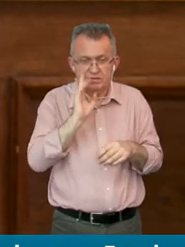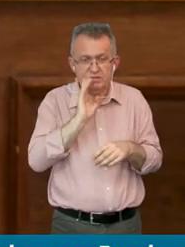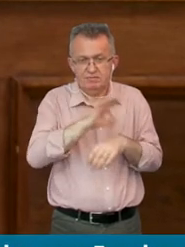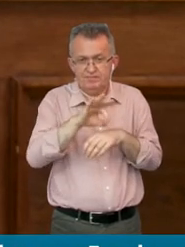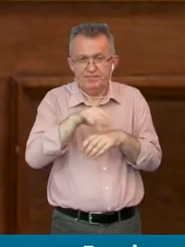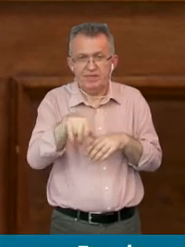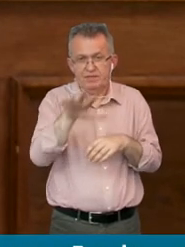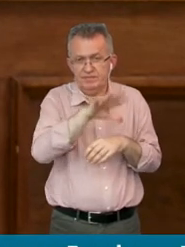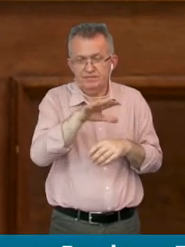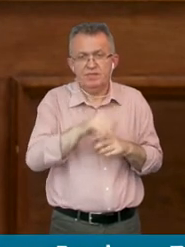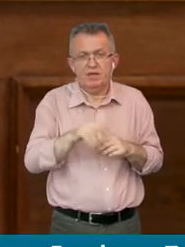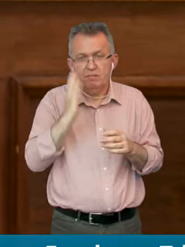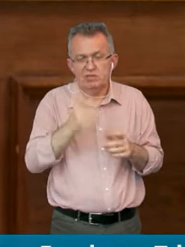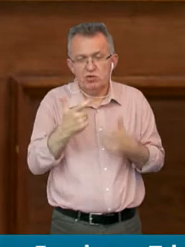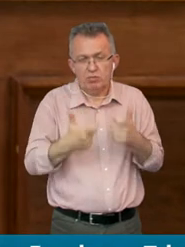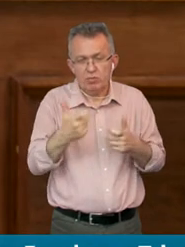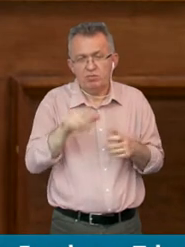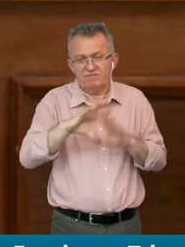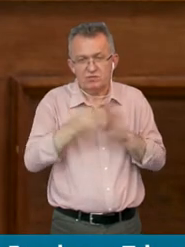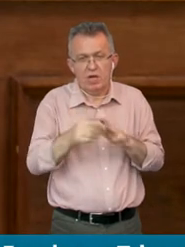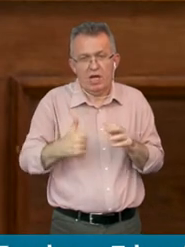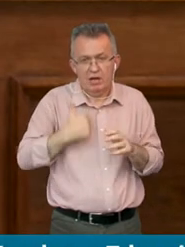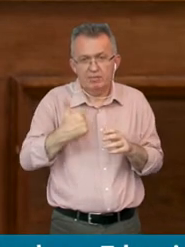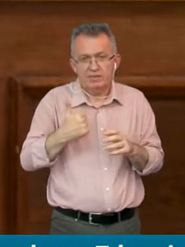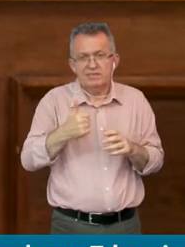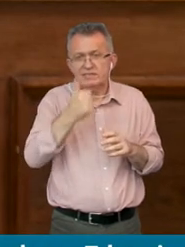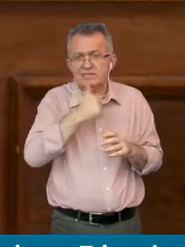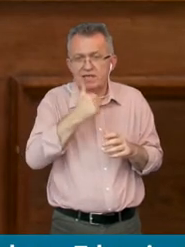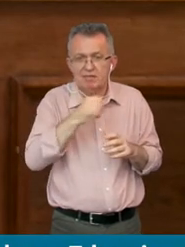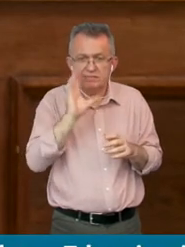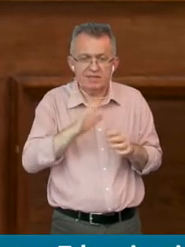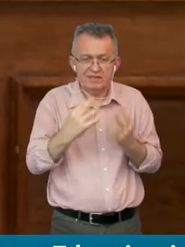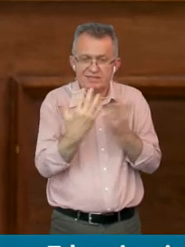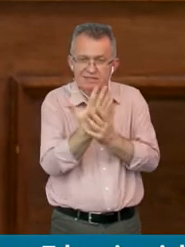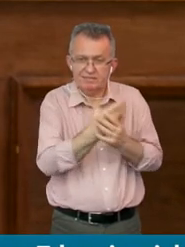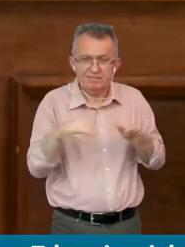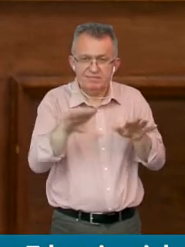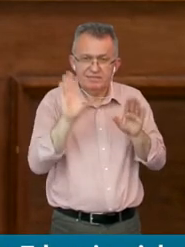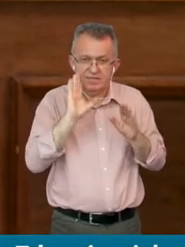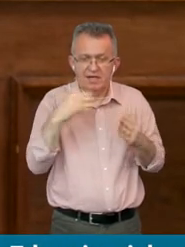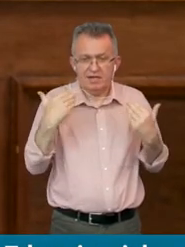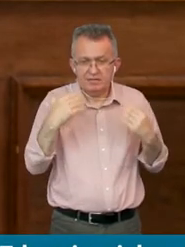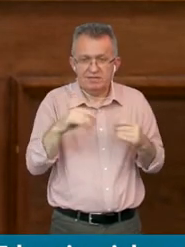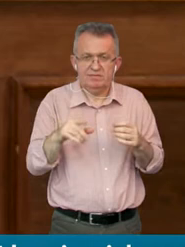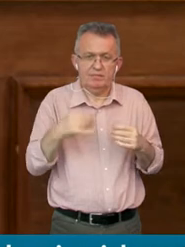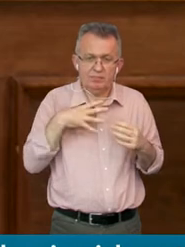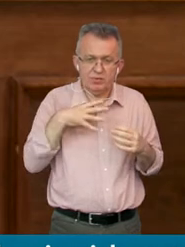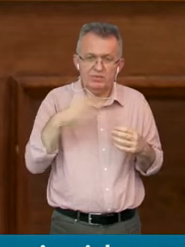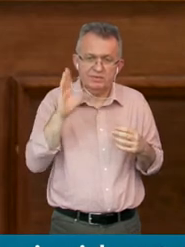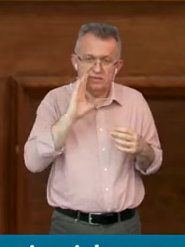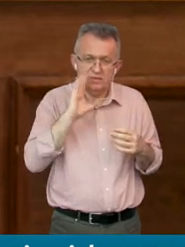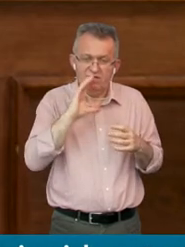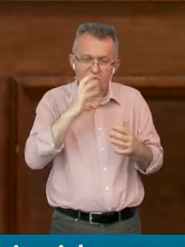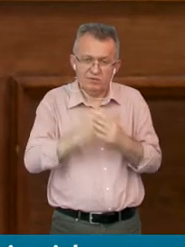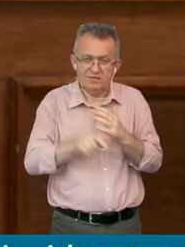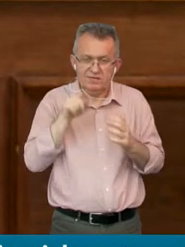architektonicznego tego obiektu, będzie robił wszystko, aby zieleń cierpiała jak najmniej na tym obszarze, aby te tereny rekreacyjne dla dzieci były z